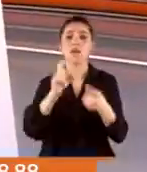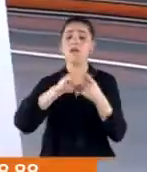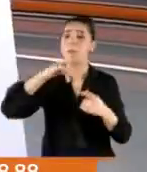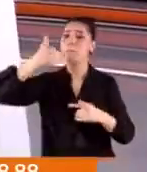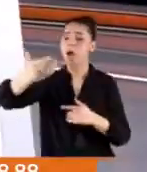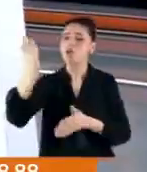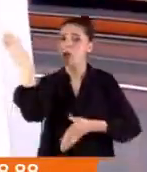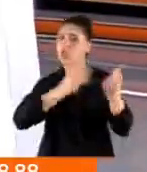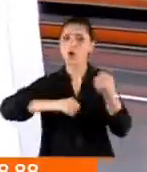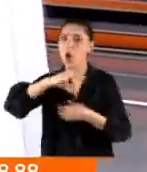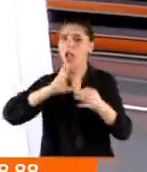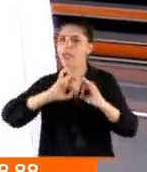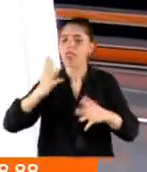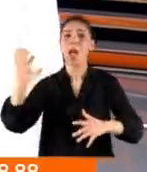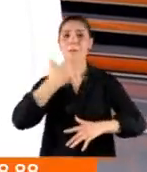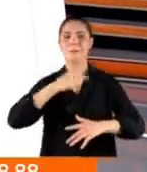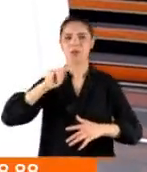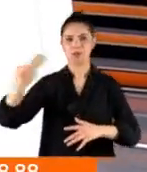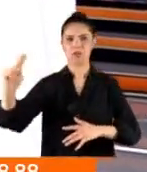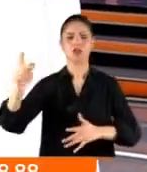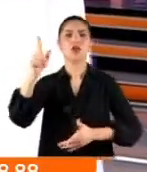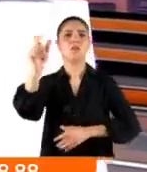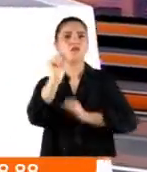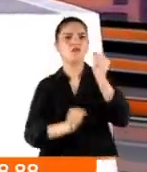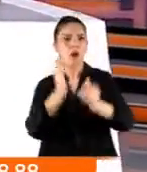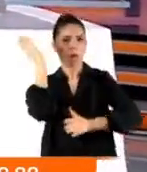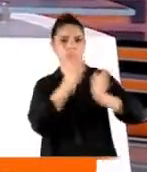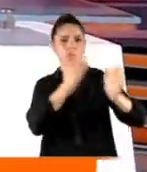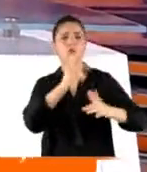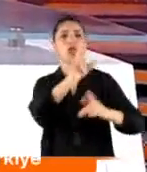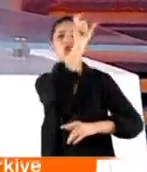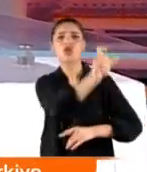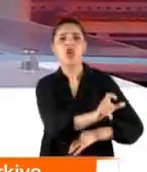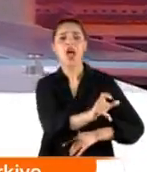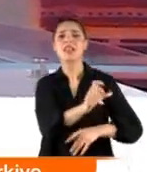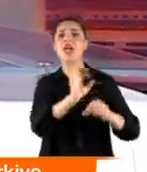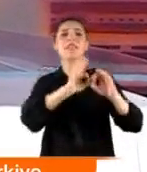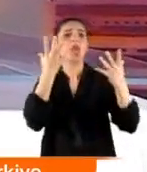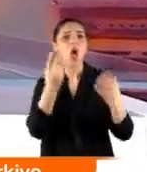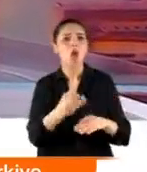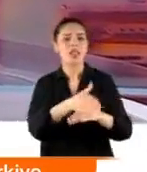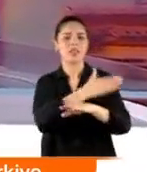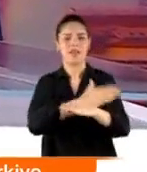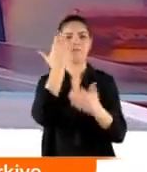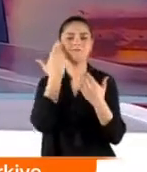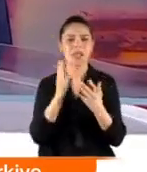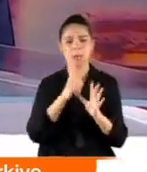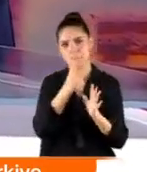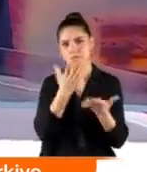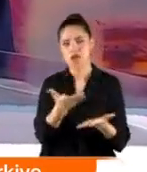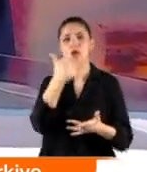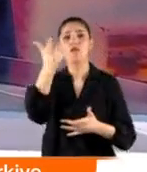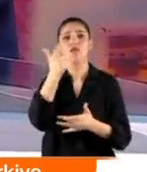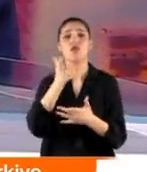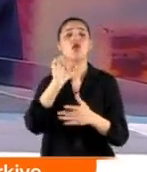Bir başka darp meselesi, patronun tarafından çalıştığı fabrikada darp edilen Canan Tosun'un başına gelenleri daha önce ekrana taşımıştık.